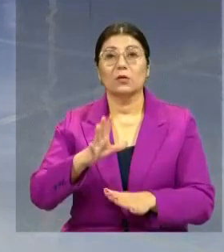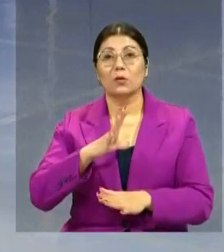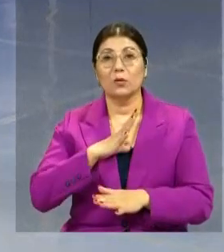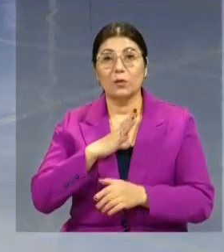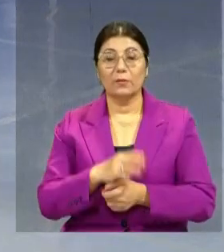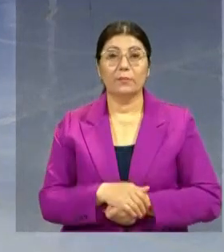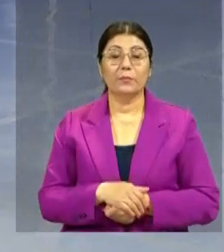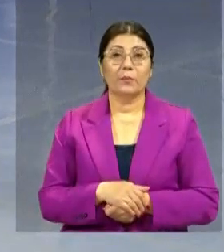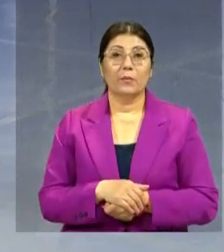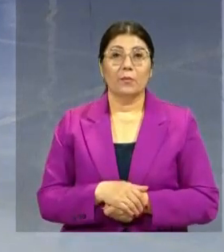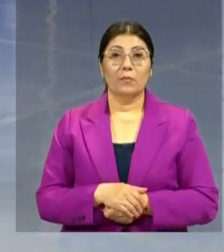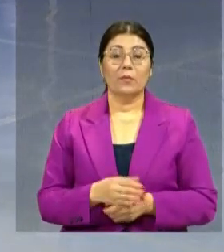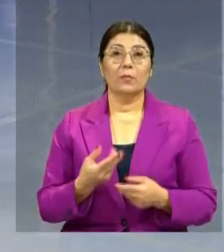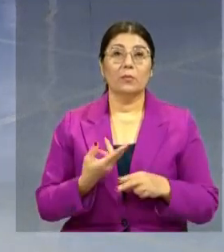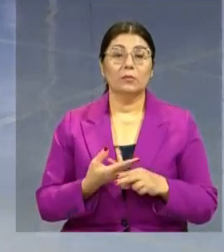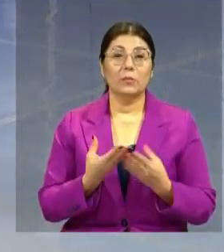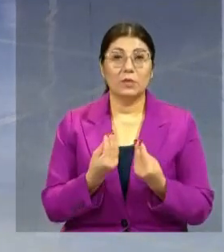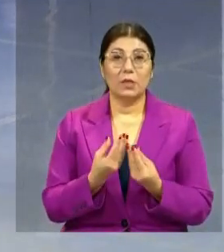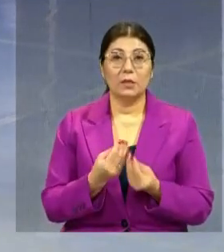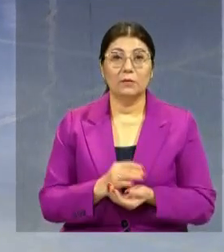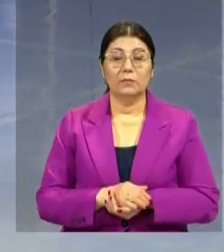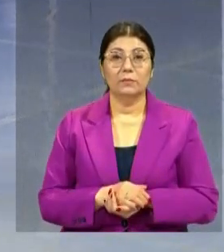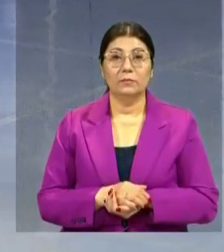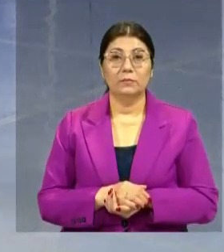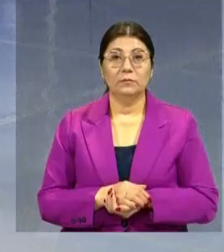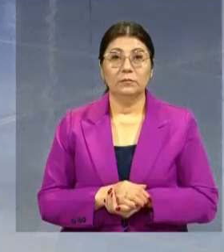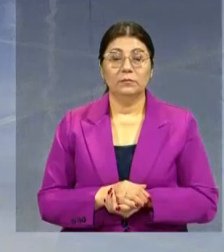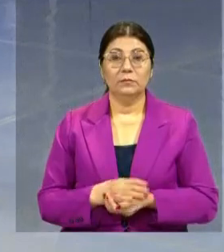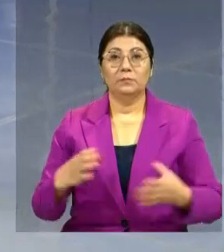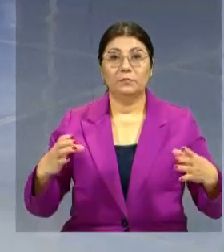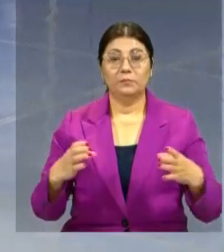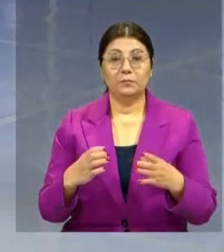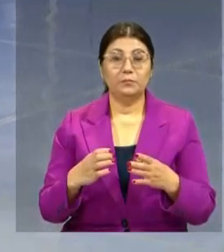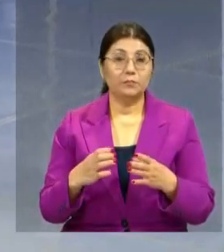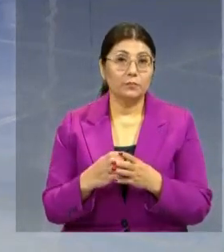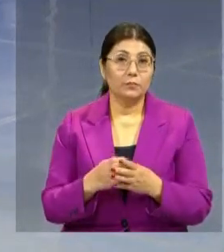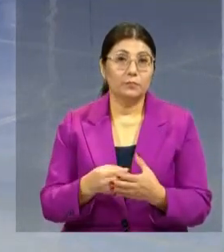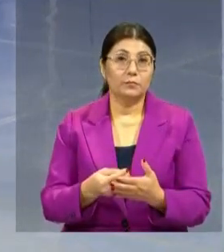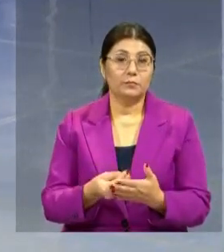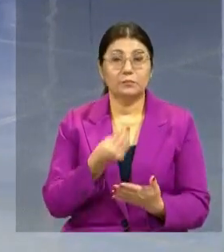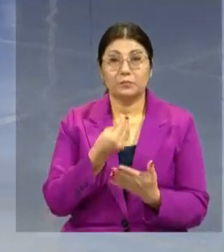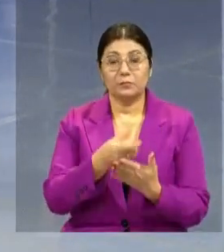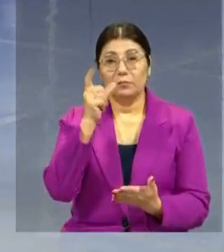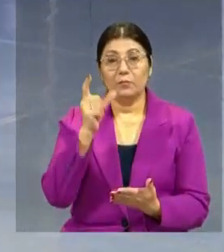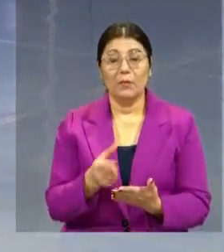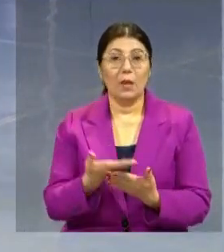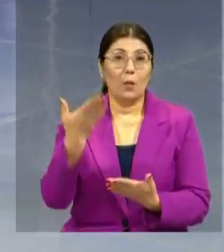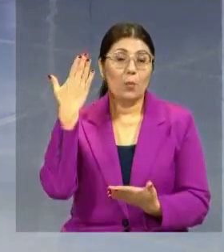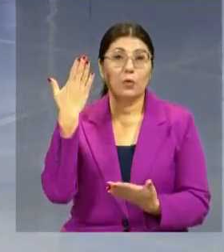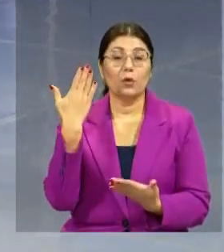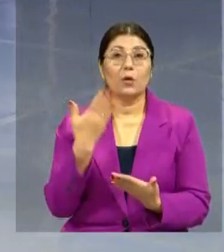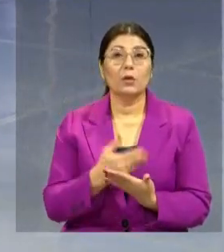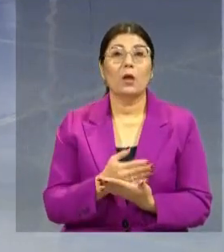ұйымдастырылды. Мәселен, одан бөлек жаңағы біз жаңағы қоғам қайраткерлерін және де мынау кезіндегі қуғын сүргінге